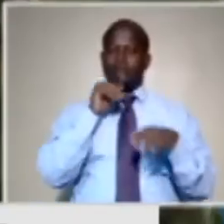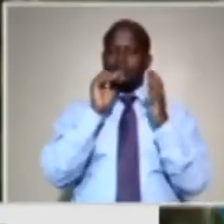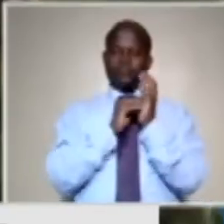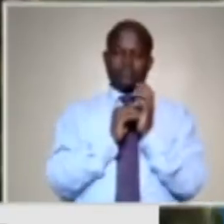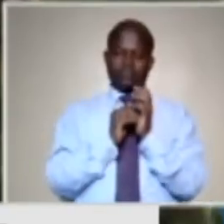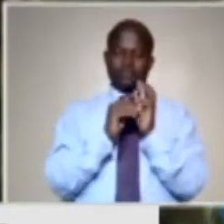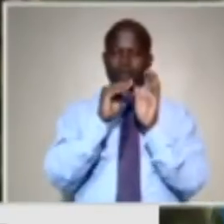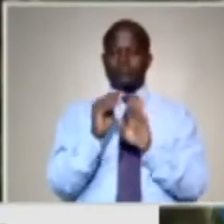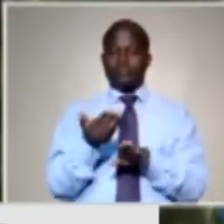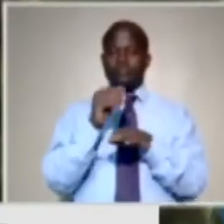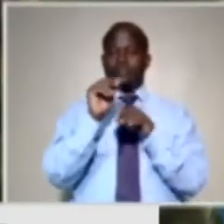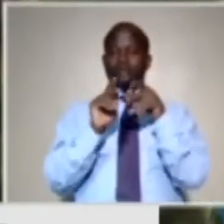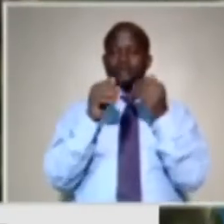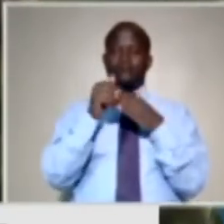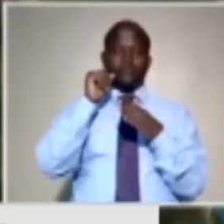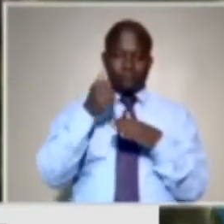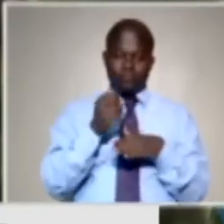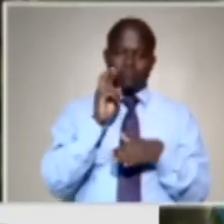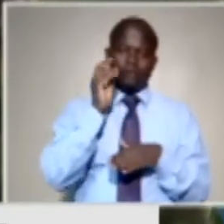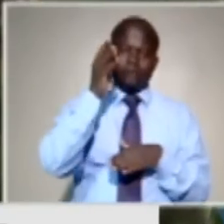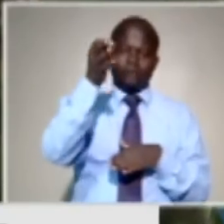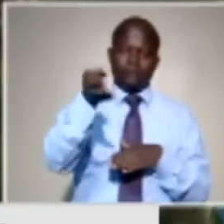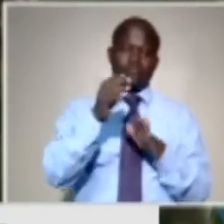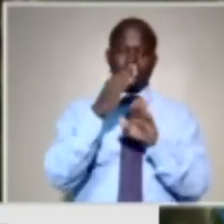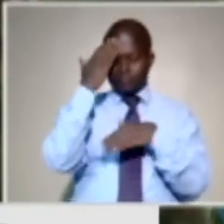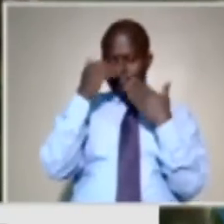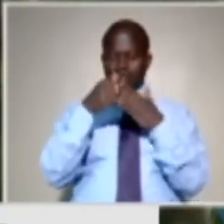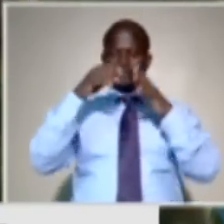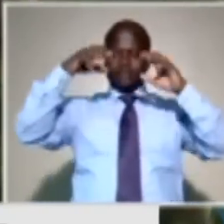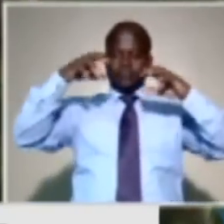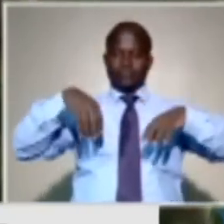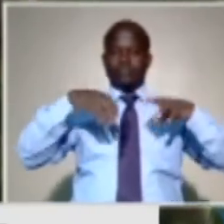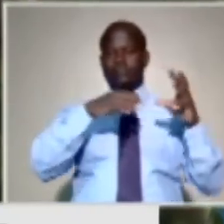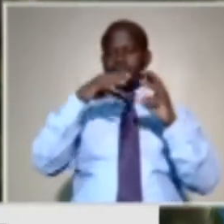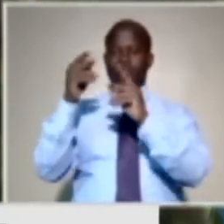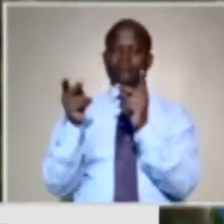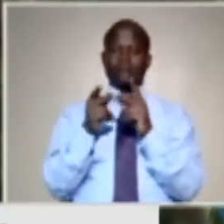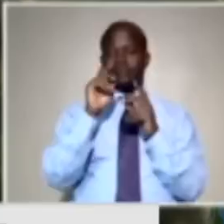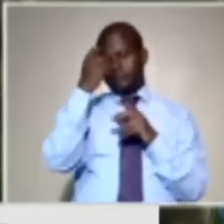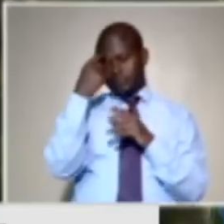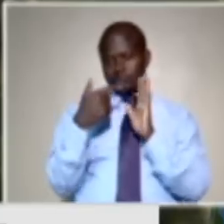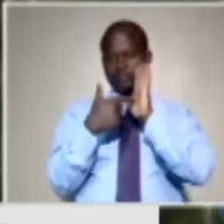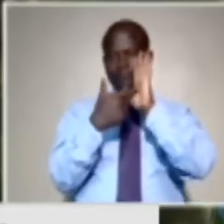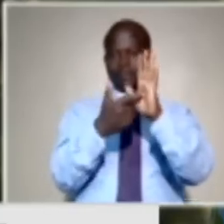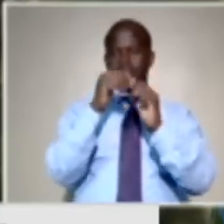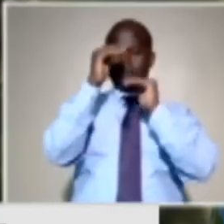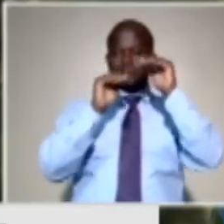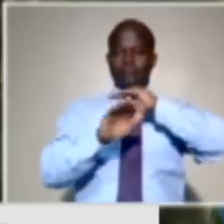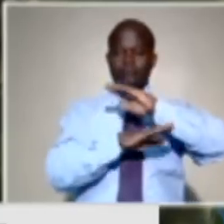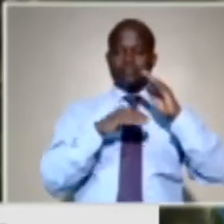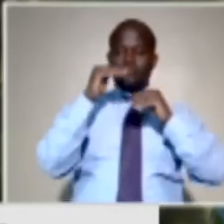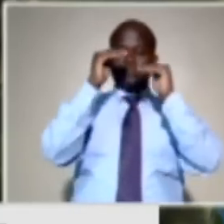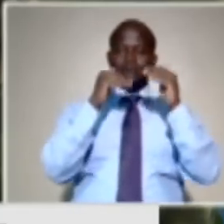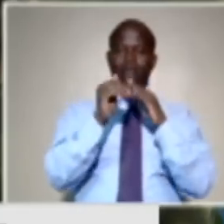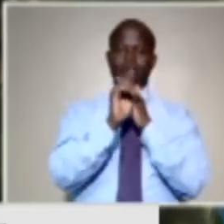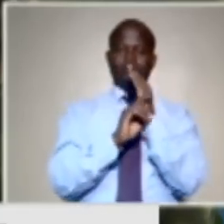twapfusha abandi bandeza cyangwa ejo bundi bishwe n'imvura ahubwo mwimuke vuba mujye ahantu leta iri bubereke inzego z'ibanze inzego